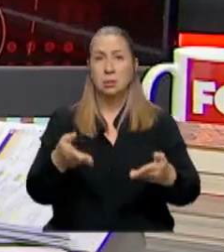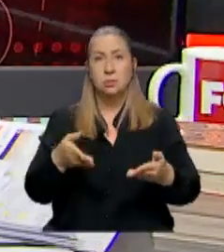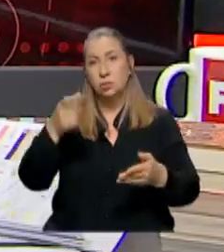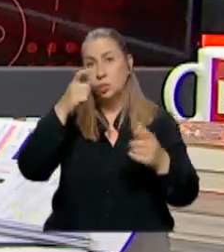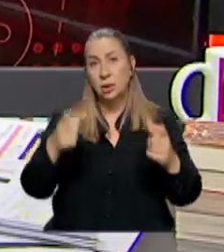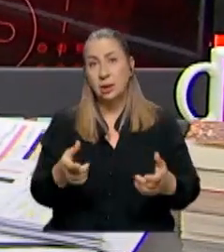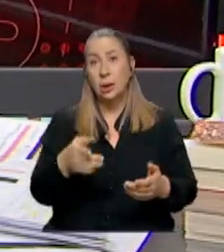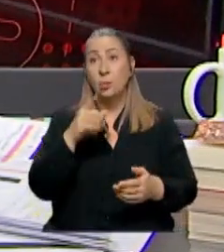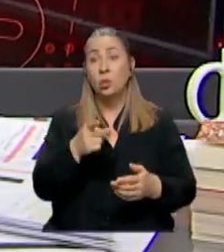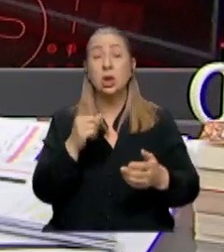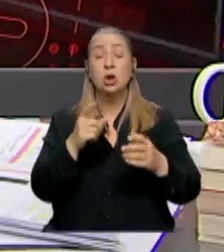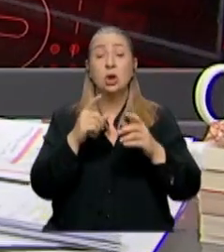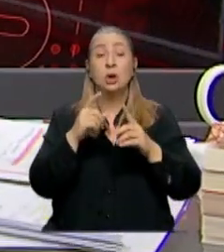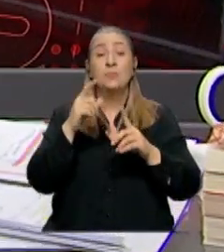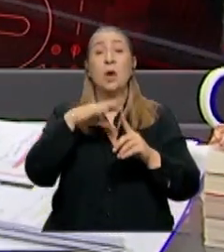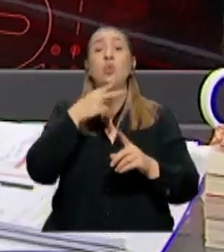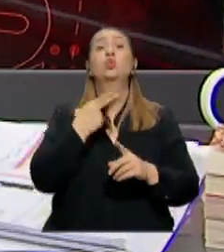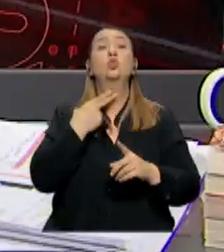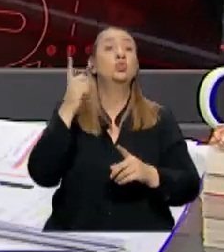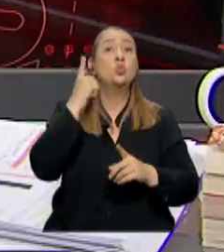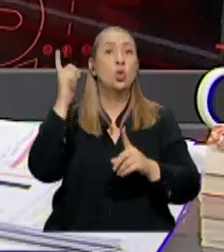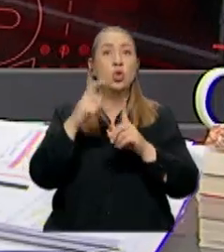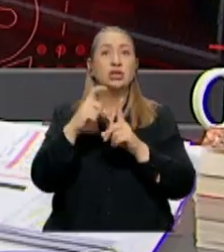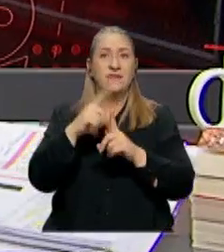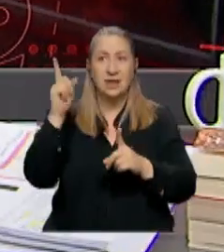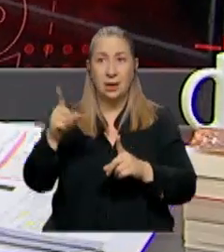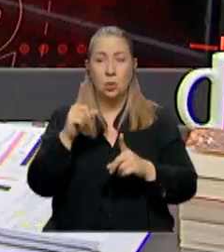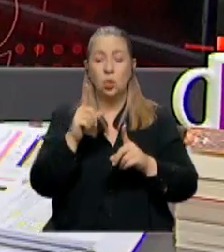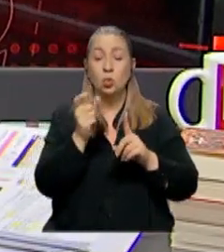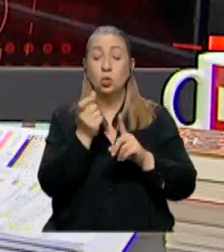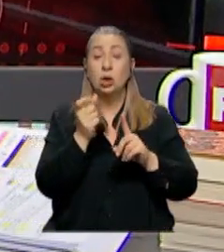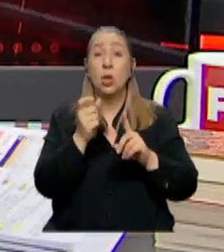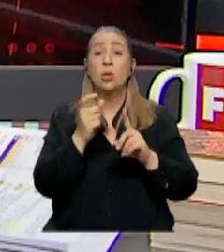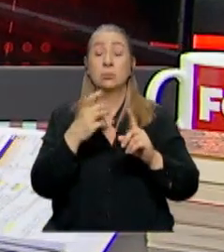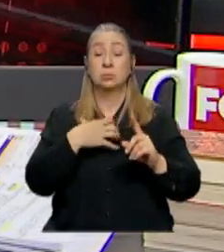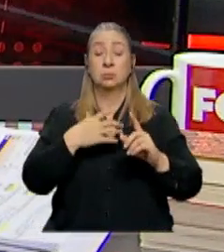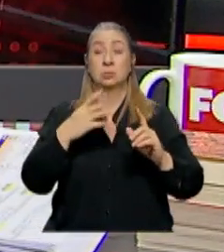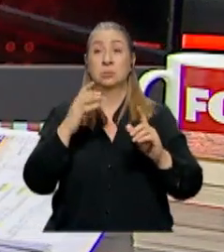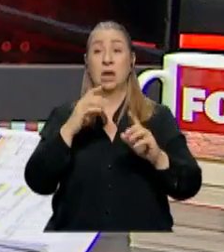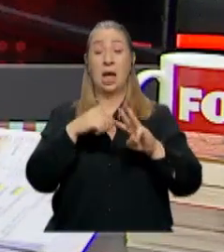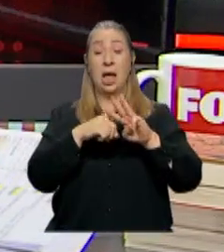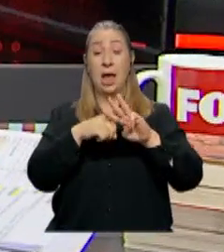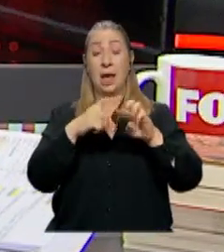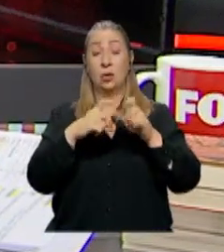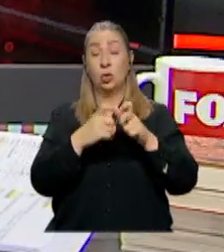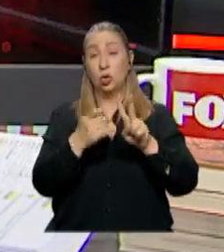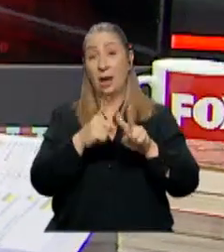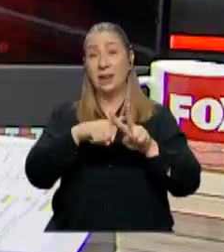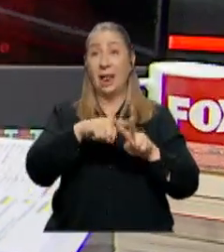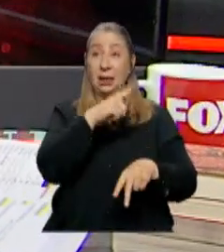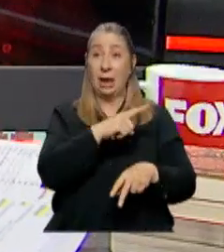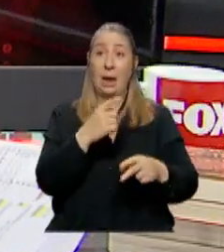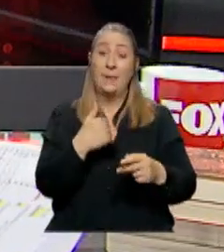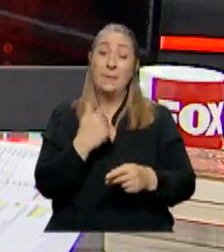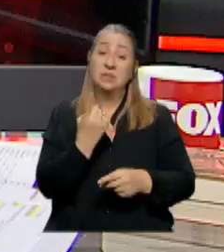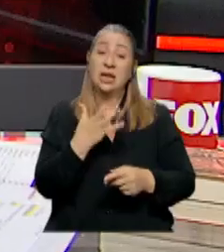Buna Dostoyevski ünlü Rus yazar ultramontanizm diyor. Ergün Atalay da işte